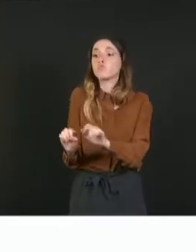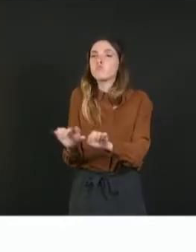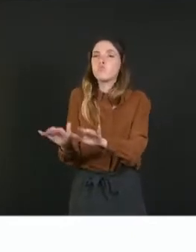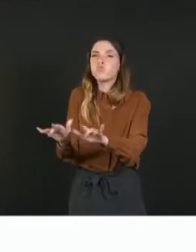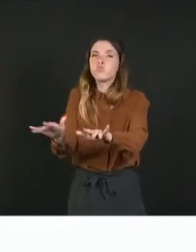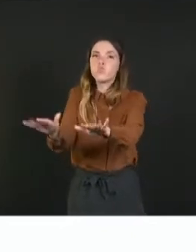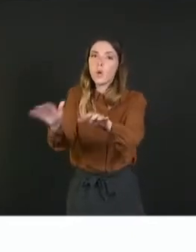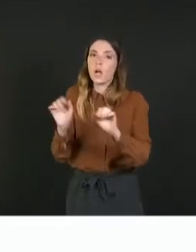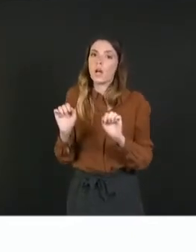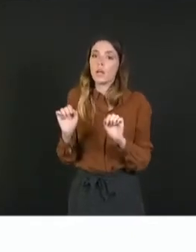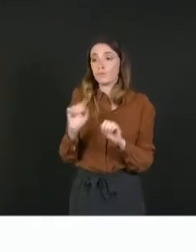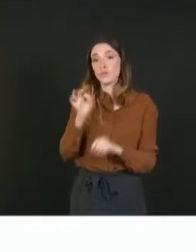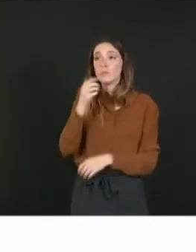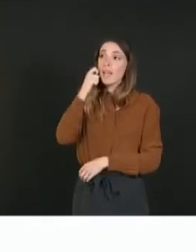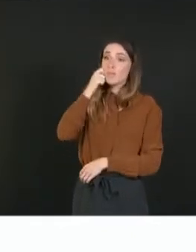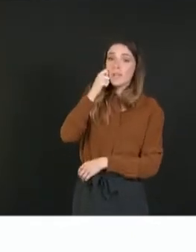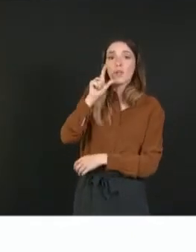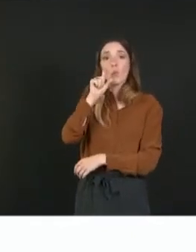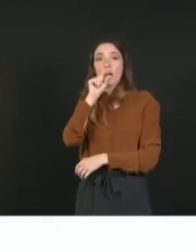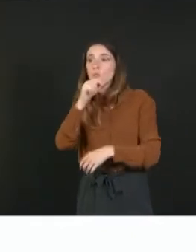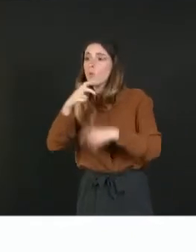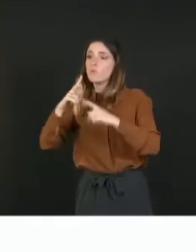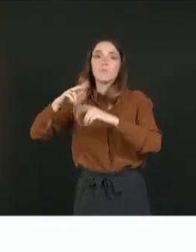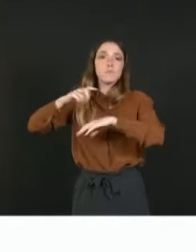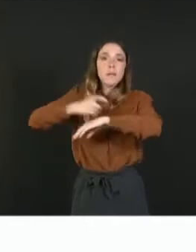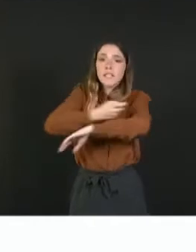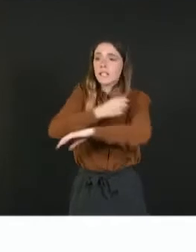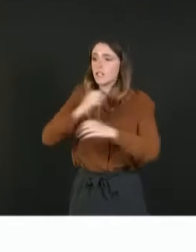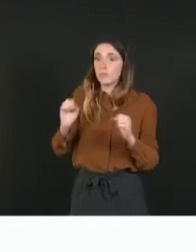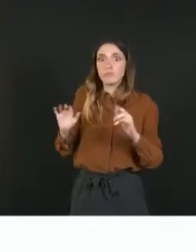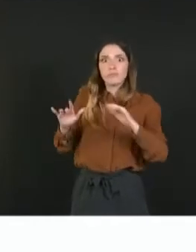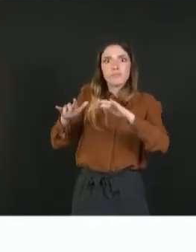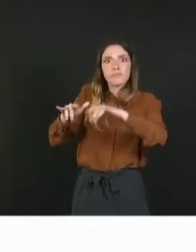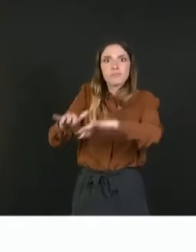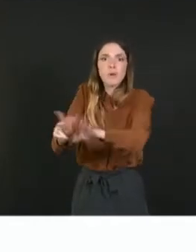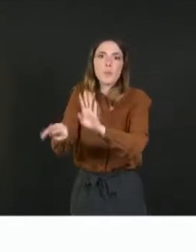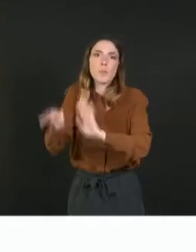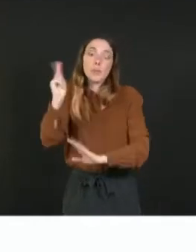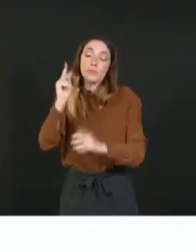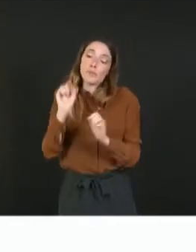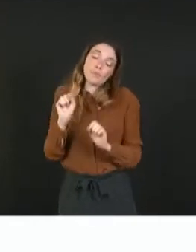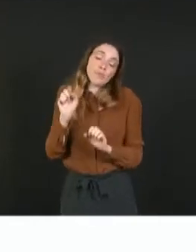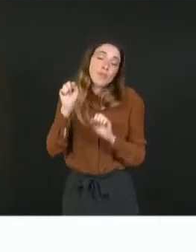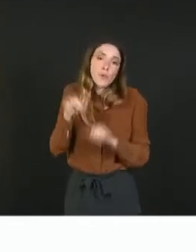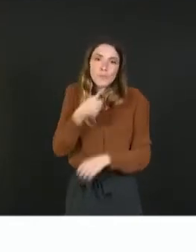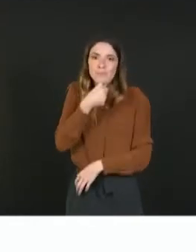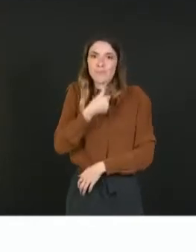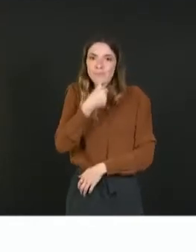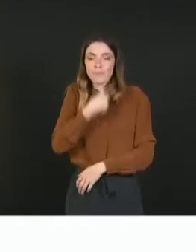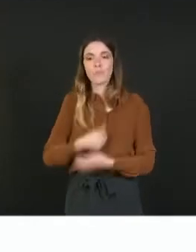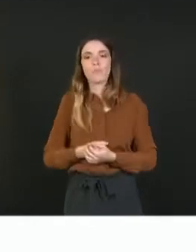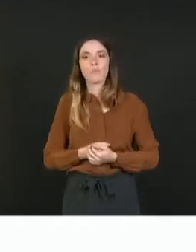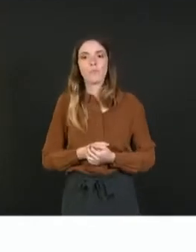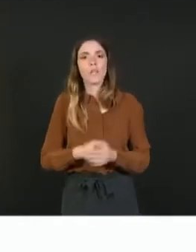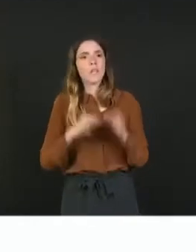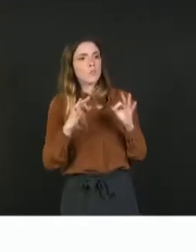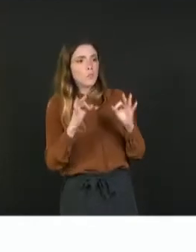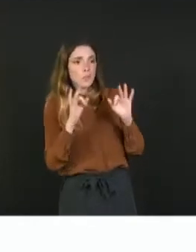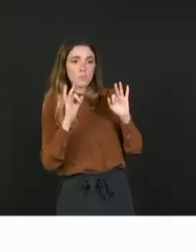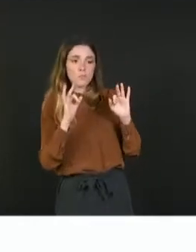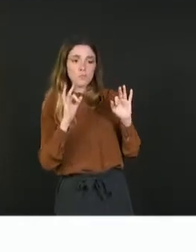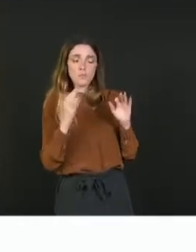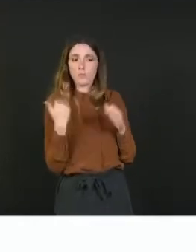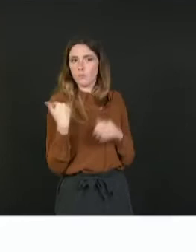accompagnons aussi ce changement. Philippe Madec, sommes-nous suffisamment outillés culturellement, que l'on soit habitant,